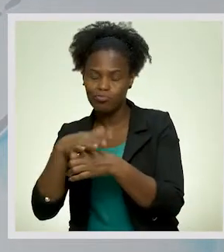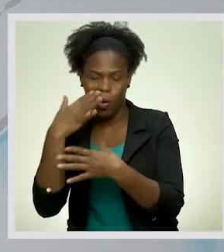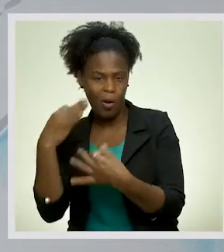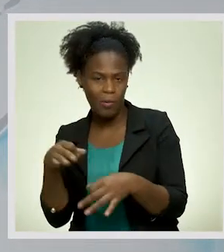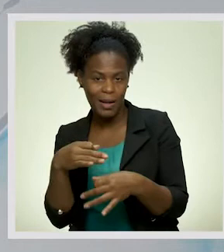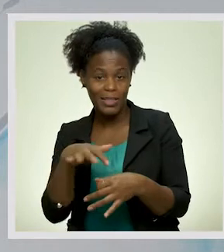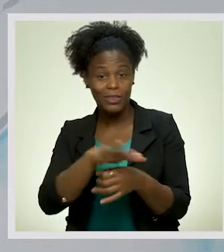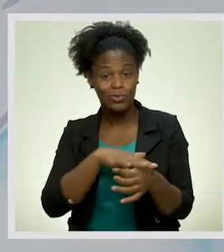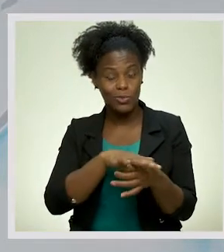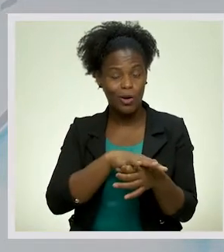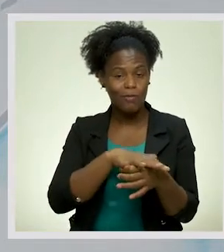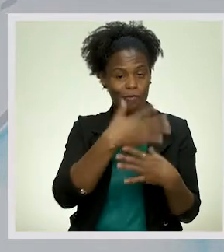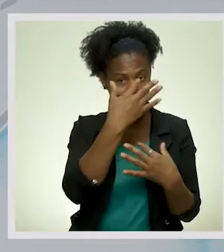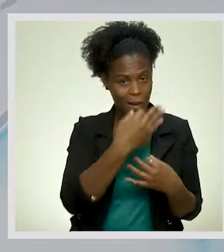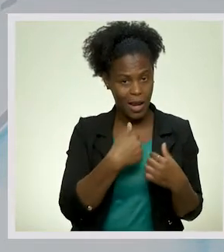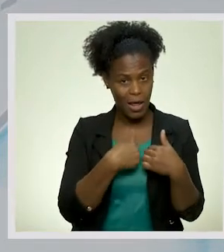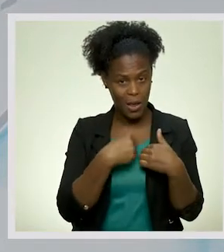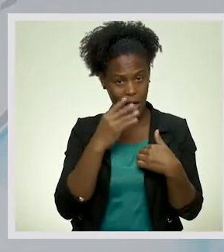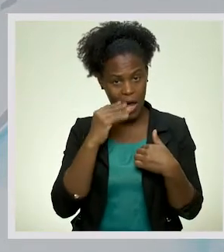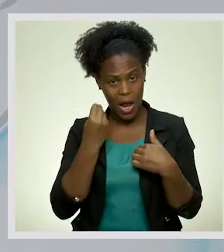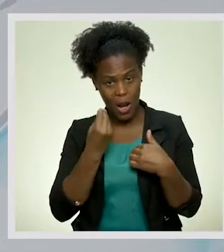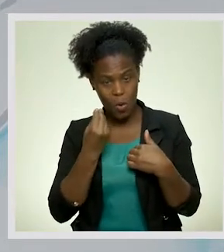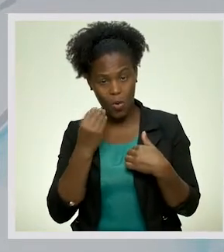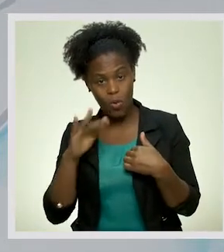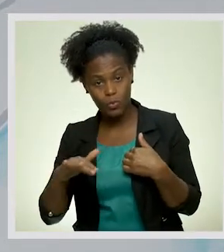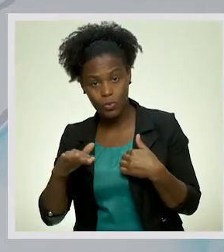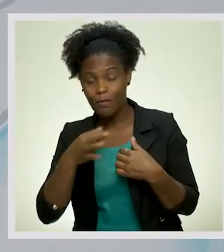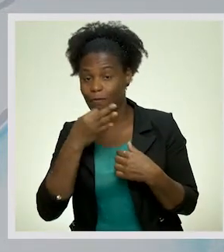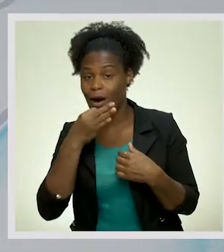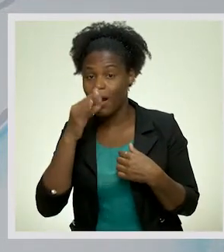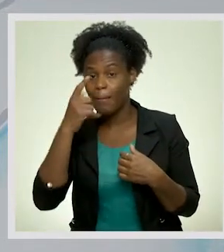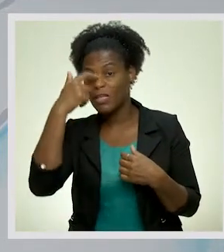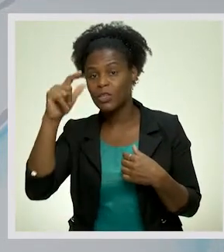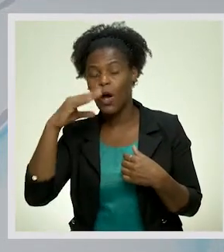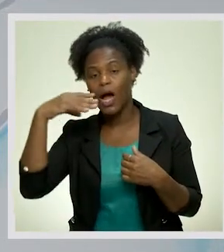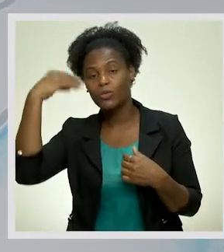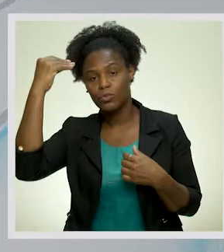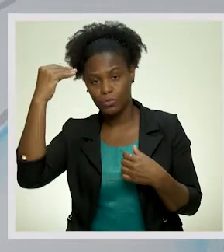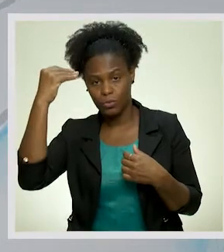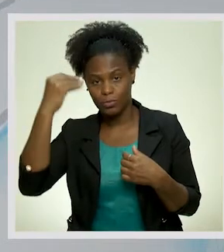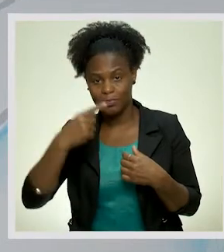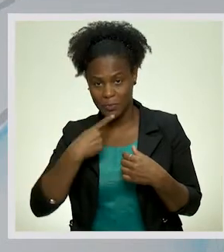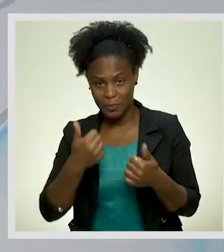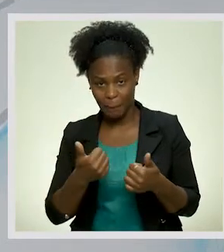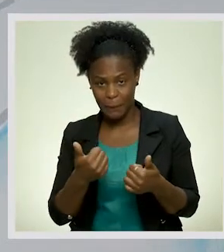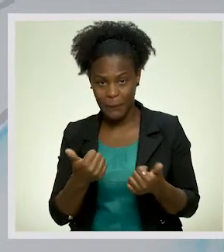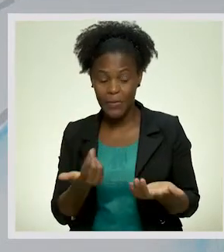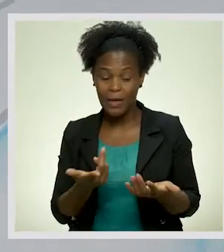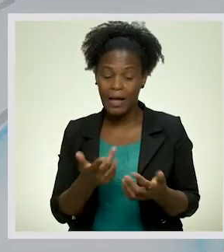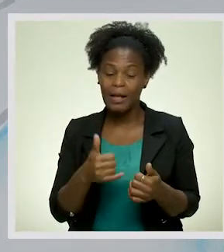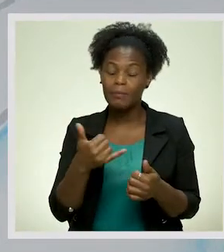Formelle, c'est lorsque moi, je vais saluer une personne adulte. Très bien.